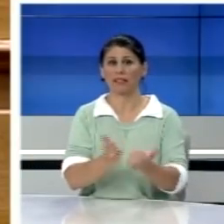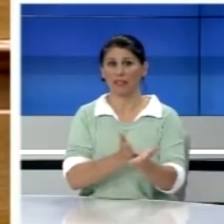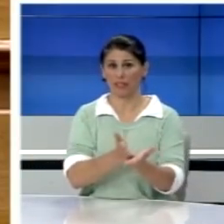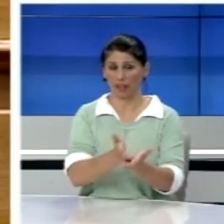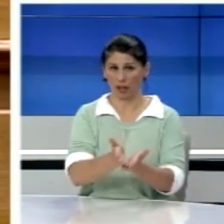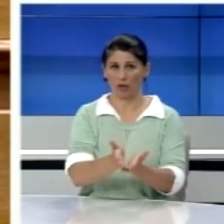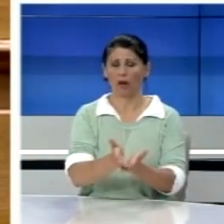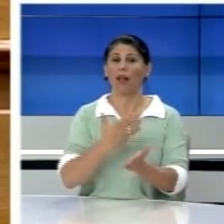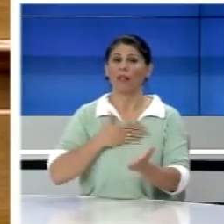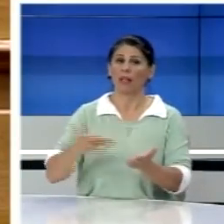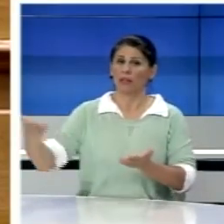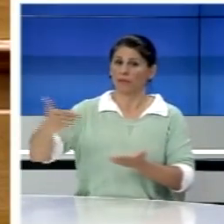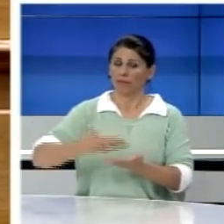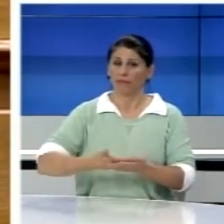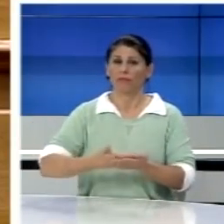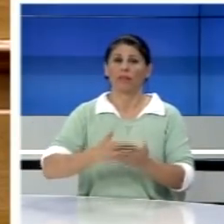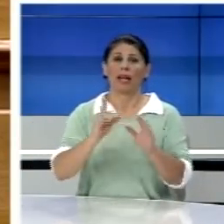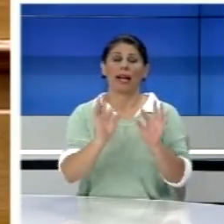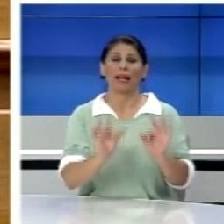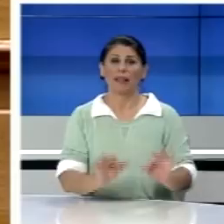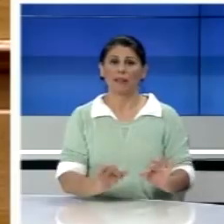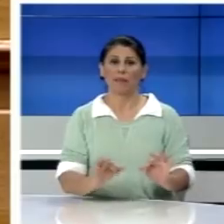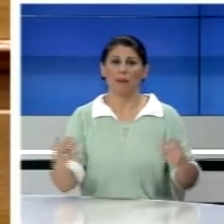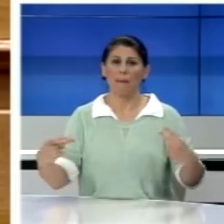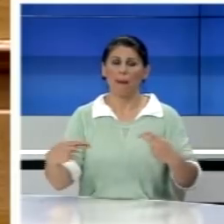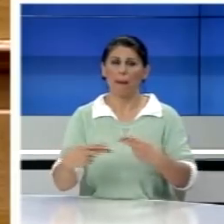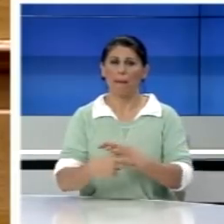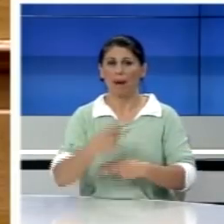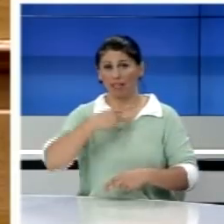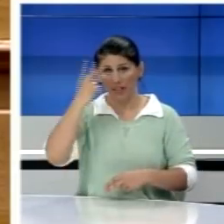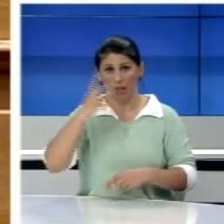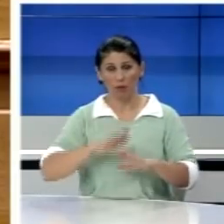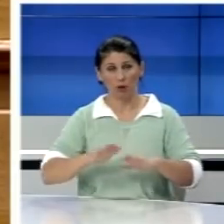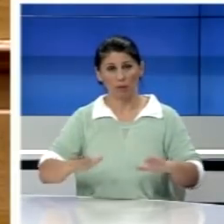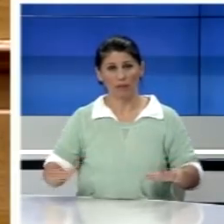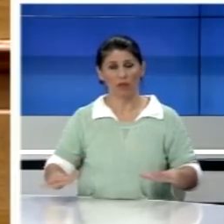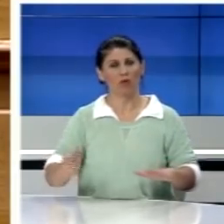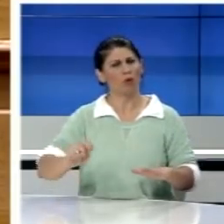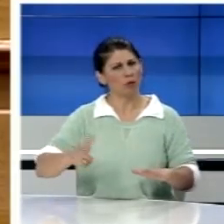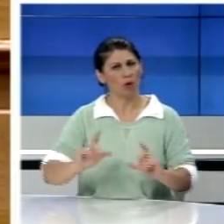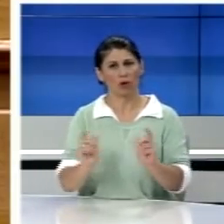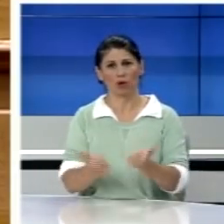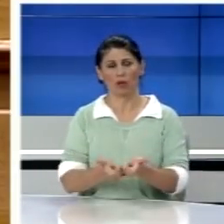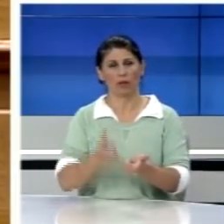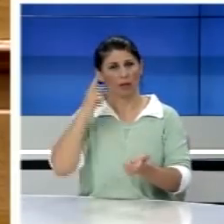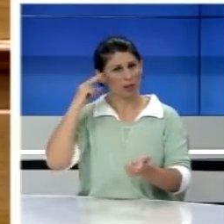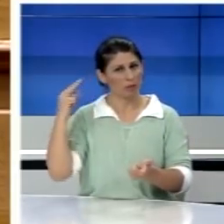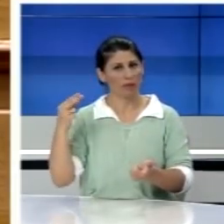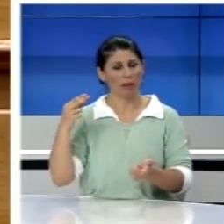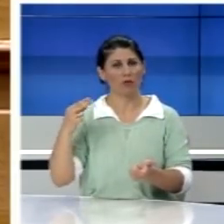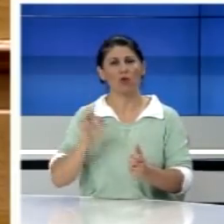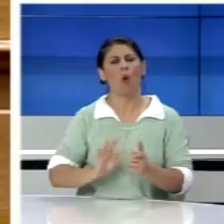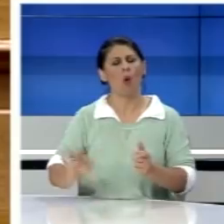δίκαιου για να φέρετε μια ρύθμιση που πετσοκόβει κυριολεκτικά το δικαίωμα των παιδιών των λαϊκών οικογενειών να σπουδάσουν στον